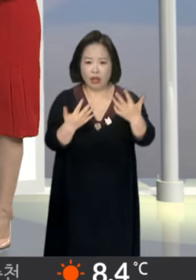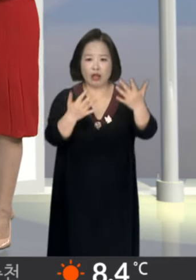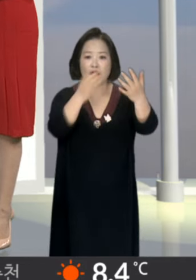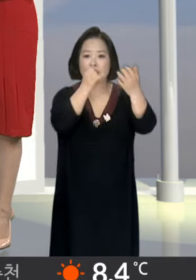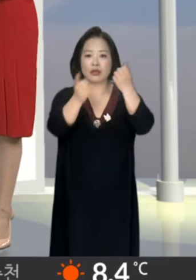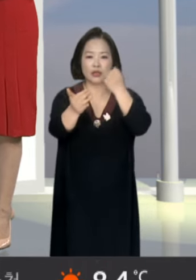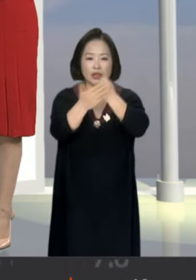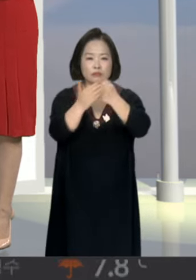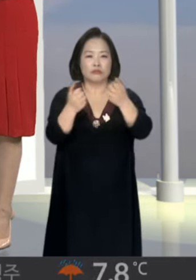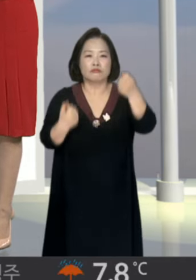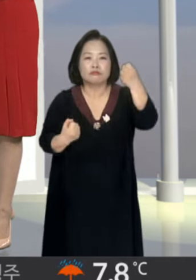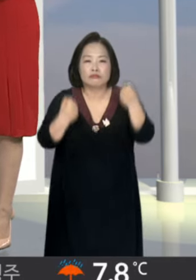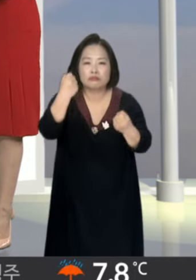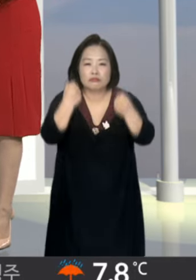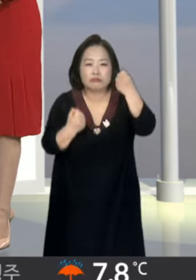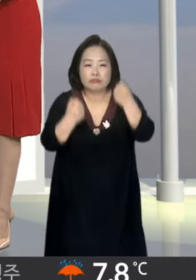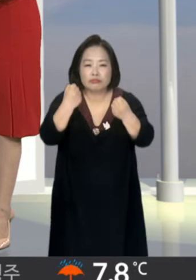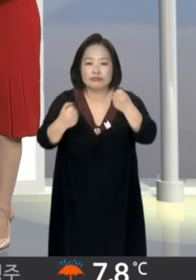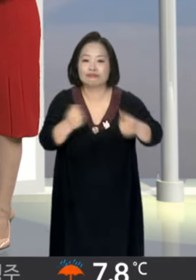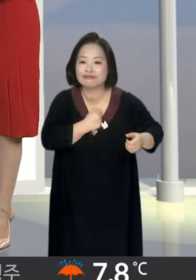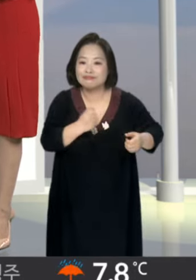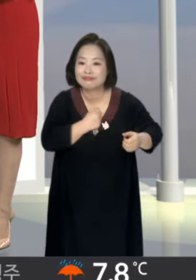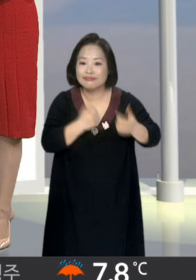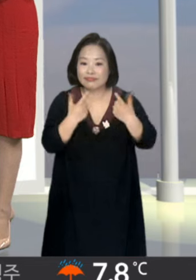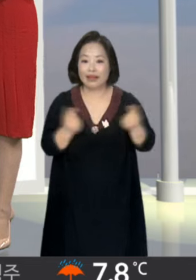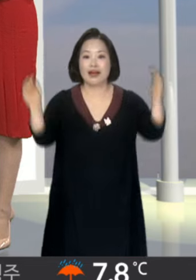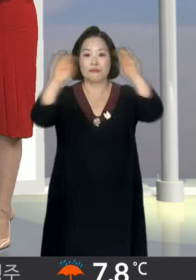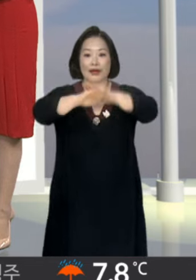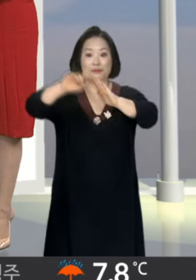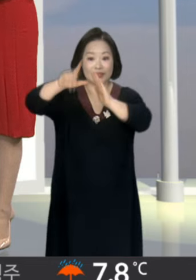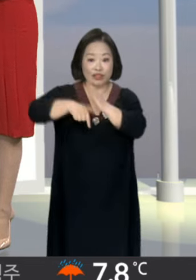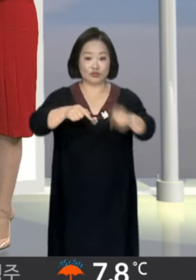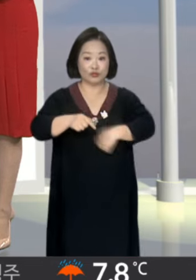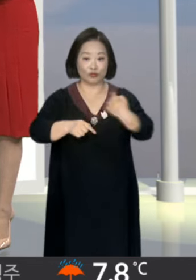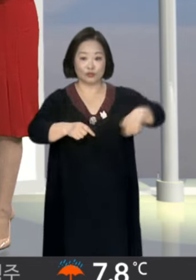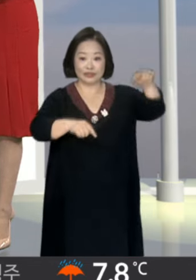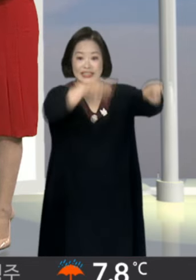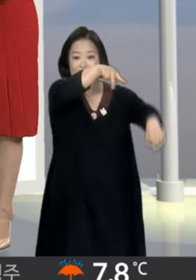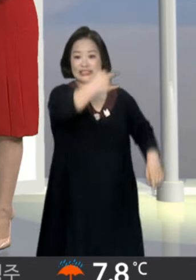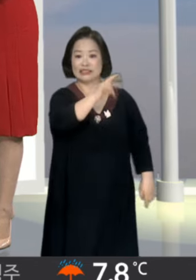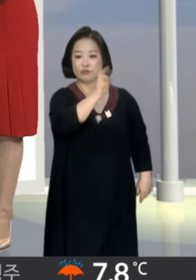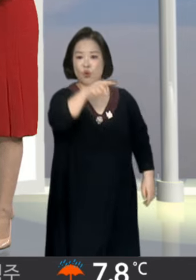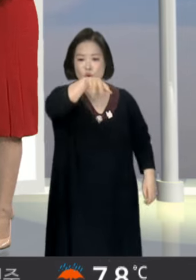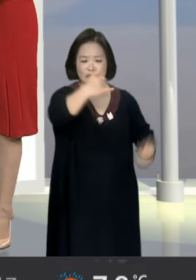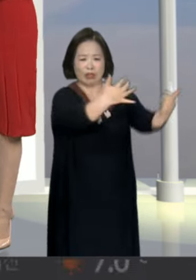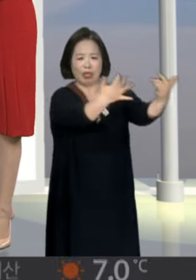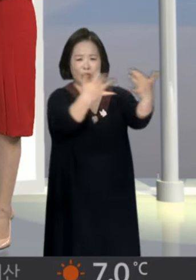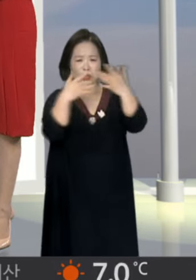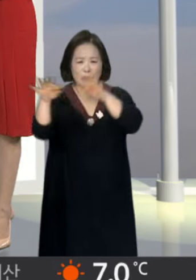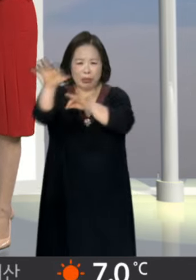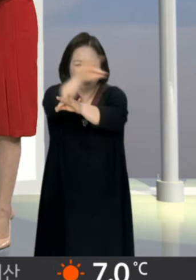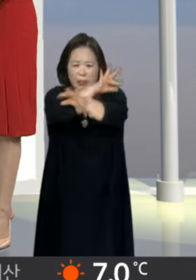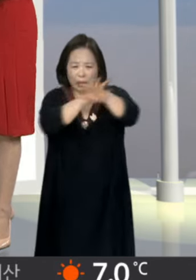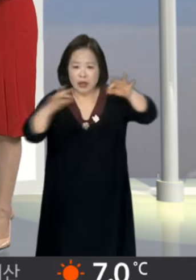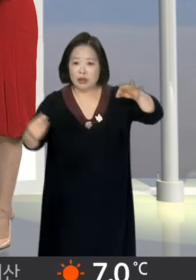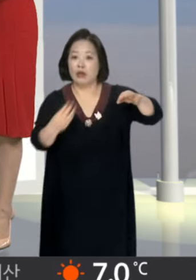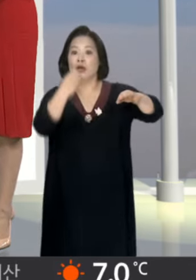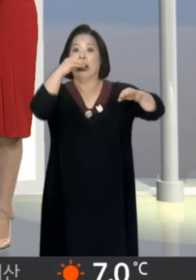시야가 많이 답답하겠어요 밤부터는 스모그의 영향으로 중부 지방의 공기가 탁해지겠습니다